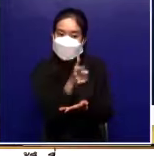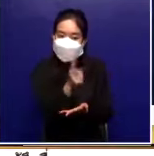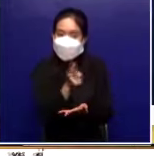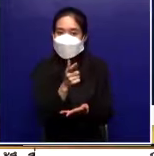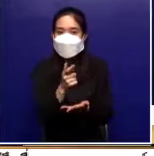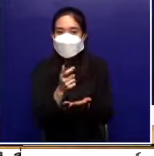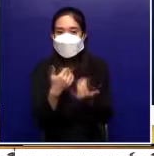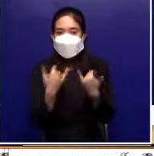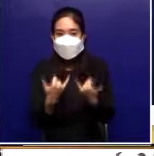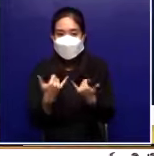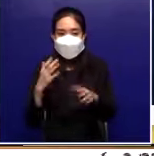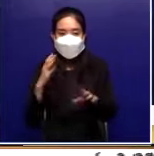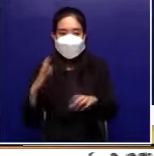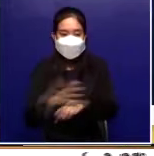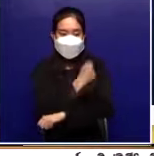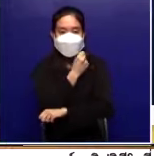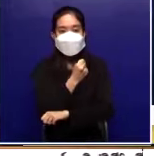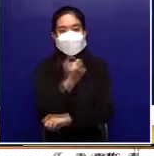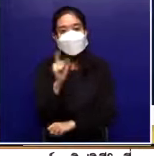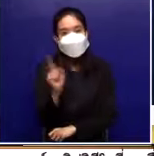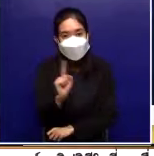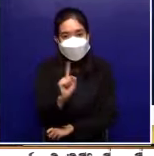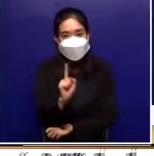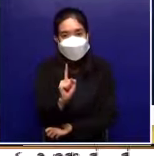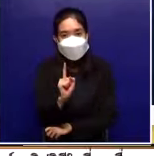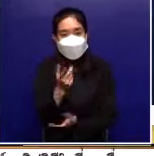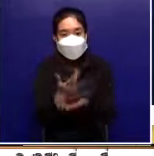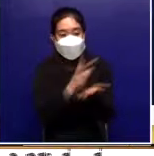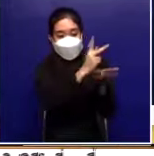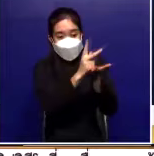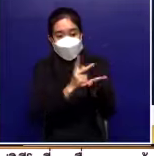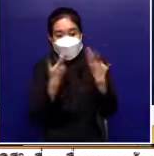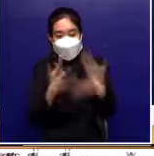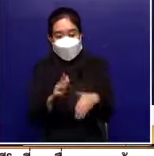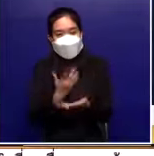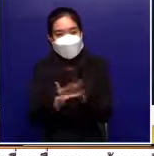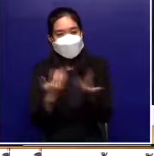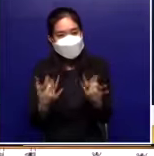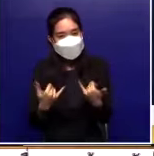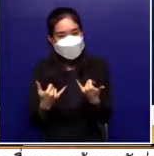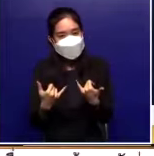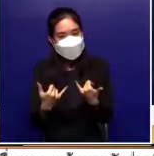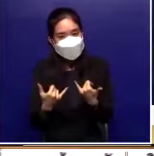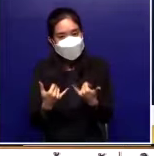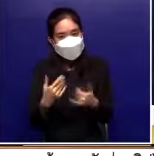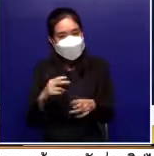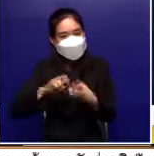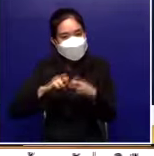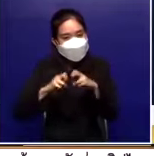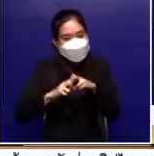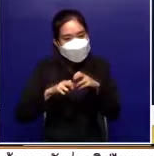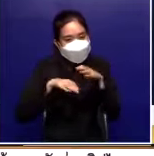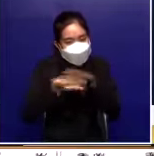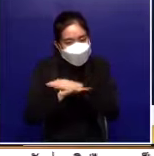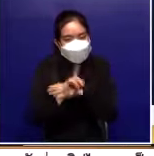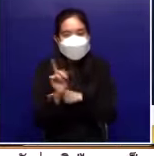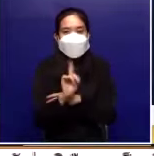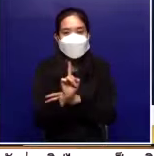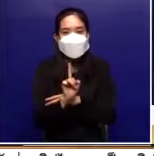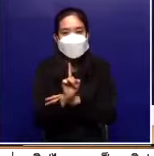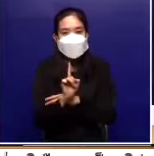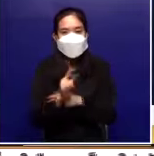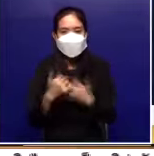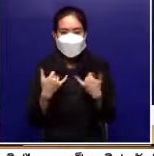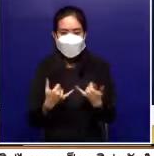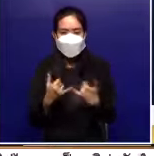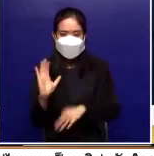ช.ในสมัยสภานิติบัญญัติแห่งชาติทำกันมาเนี่ยนะเขาซ่อนอะไรไว้ผมพยายามฟังตั้งแต่เช้าจนถึงค่ำ